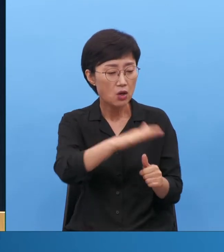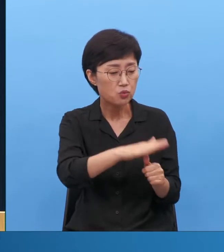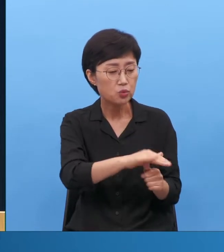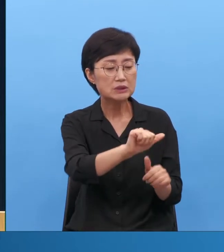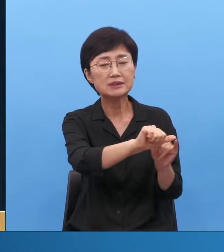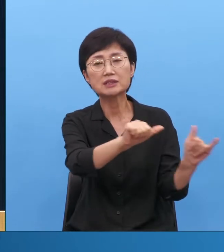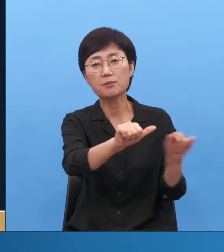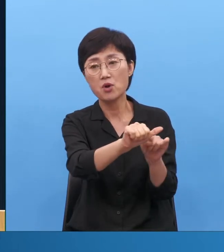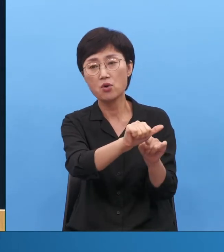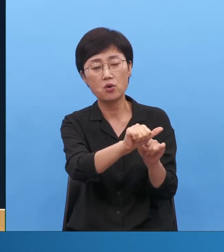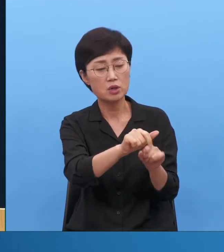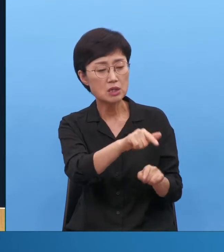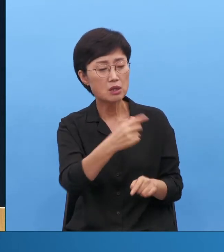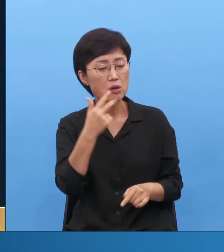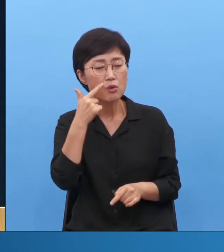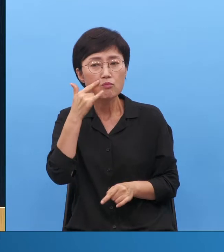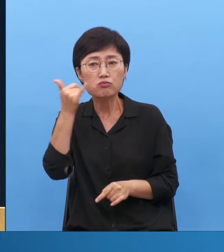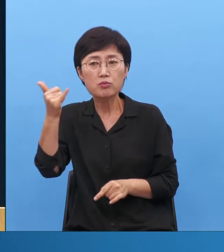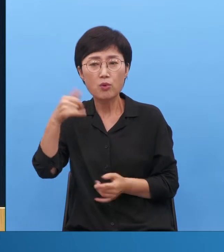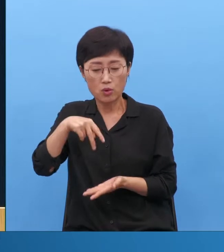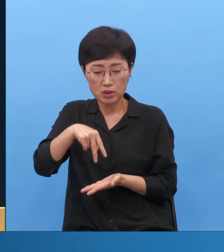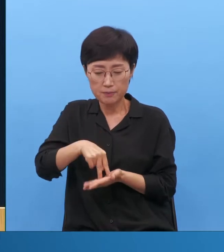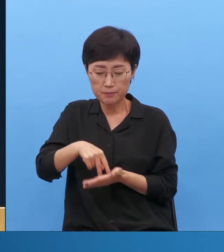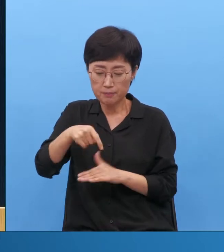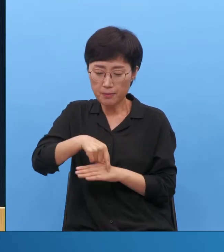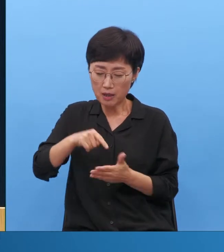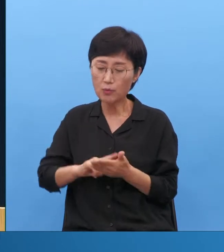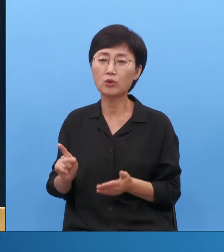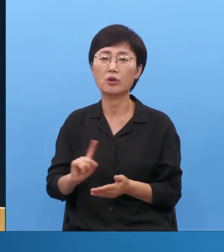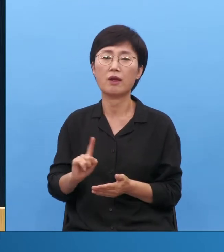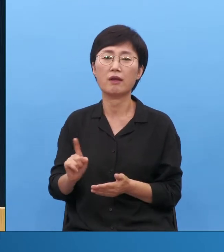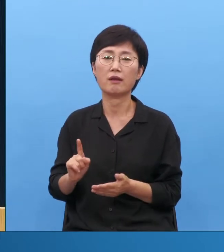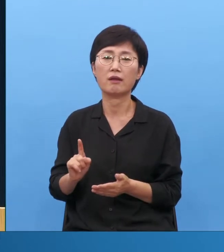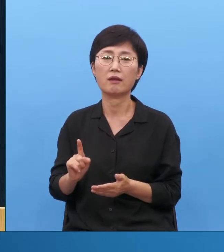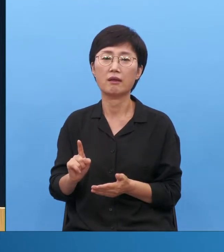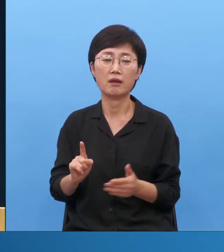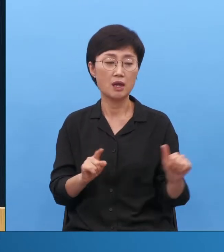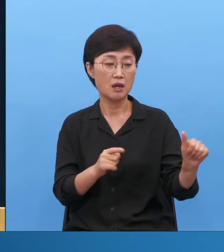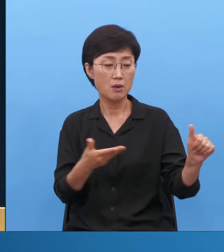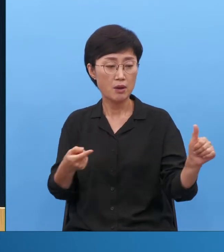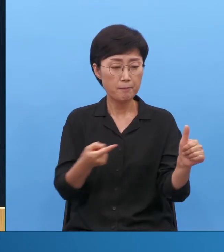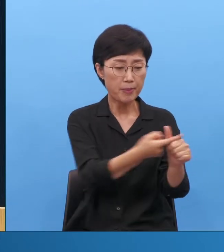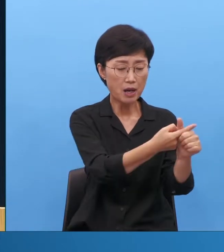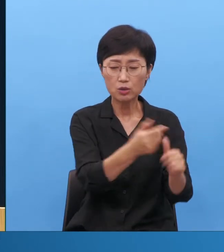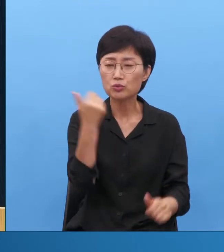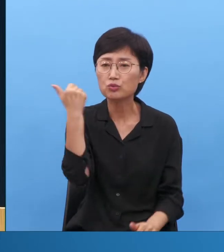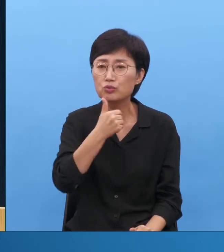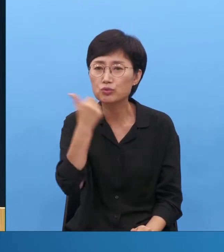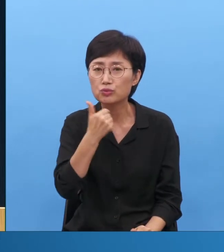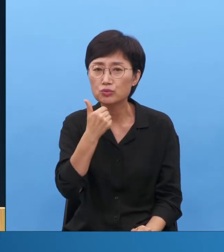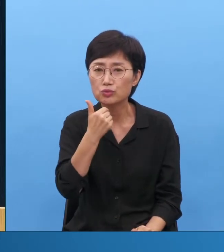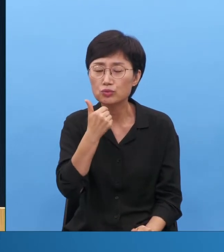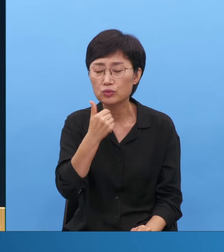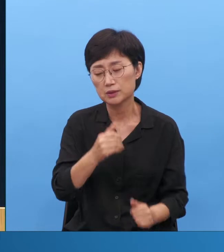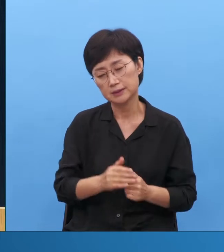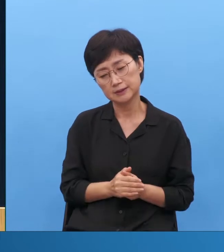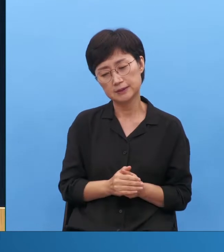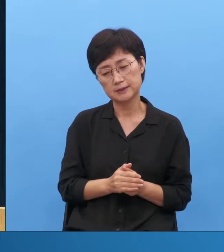So can you imagine the heart of the parents of these children? 누가 죽였을까요? Who could be behind this homicide? 분명한